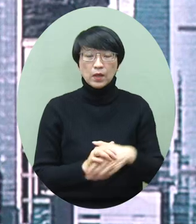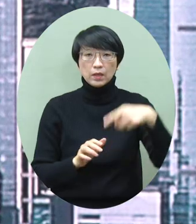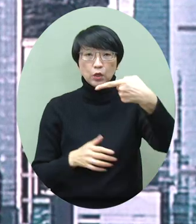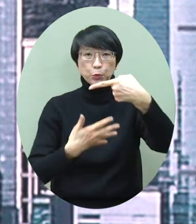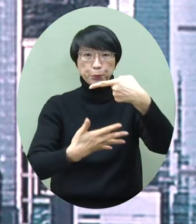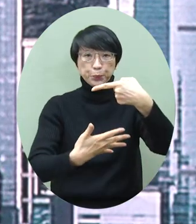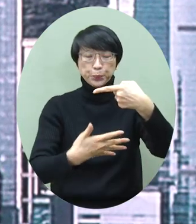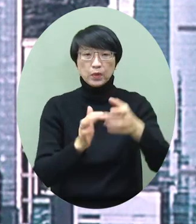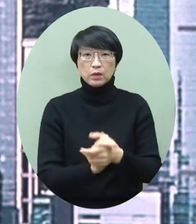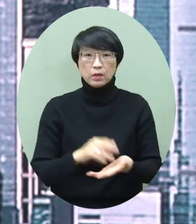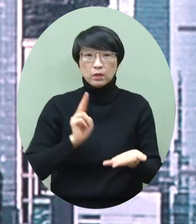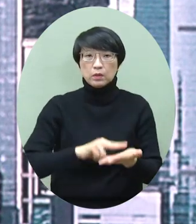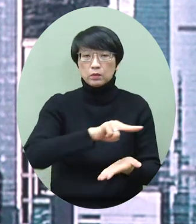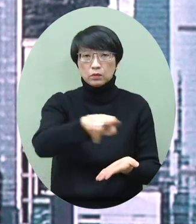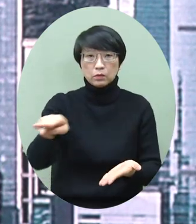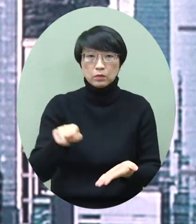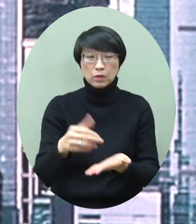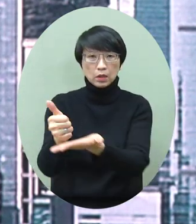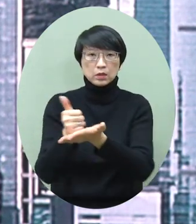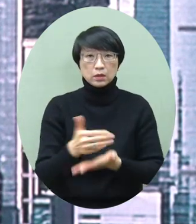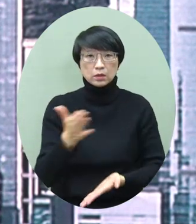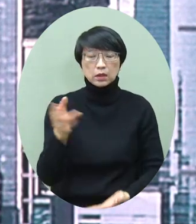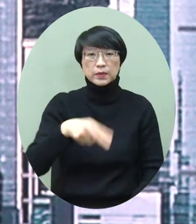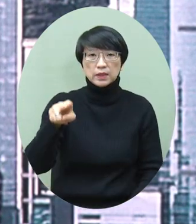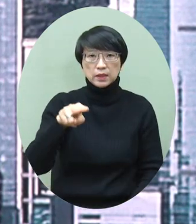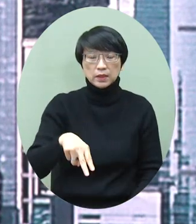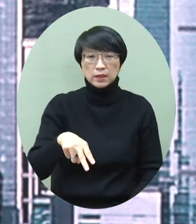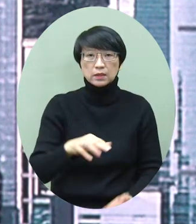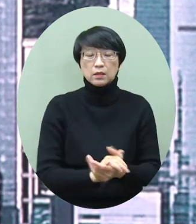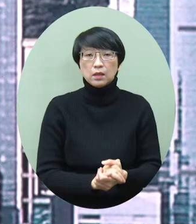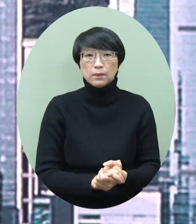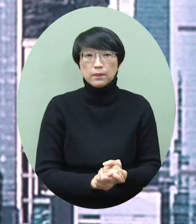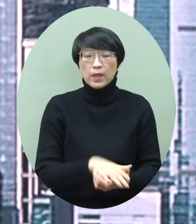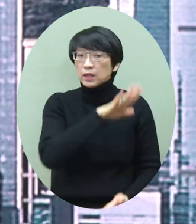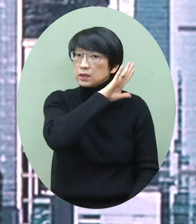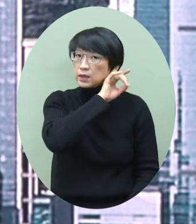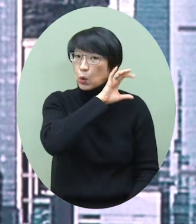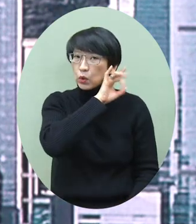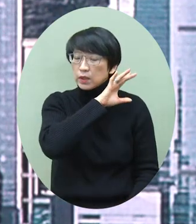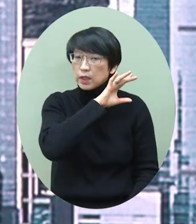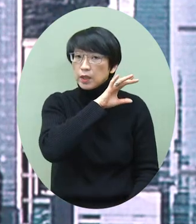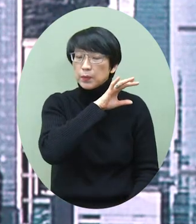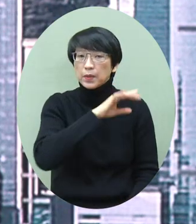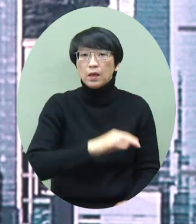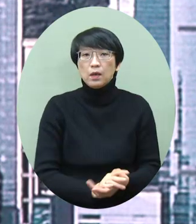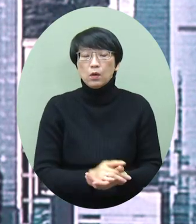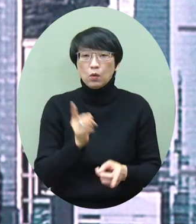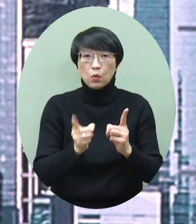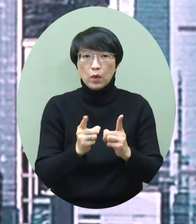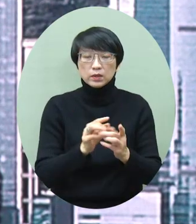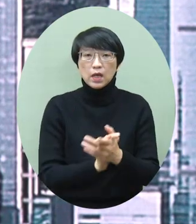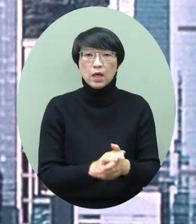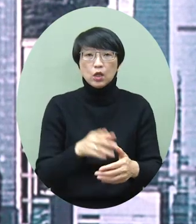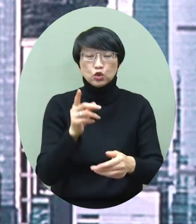1月5日就發信邀請大約2000間持有效酒店或者是旅館牌照的酒